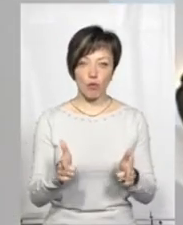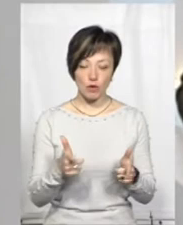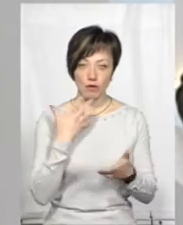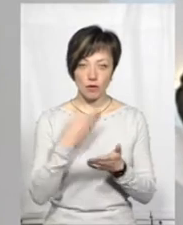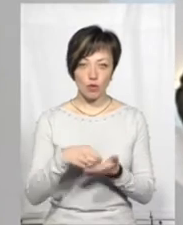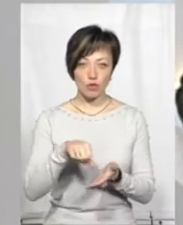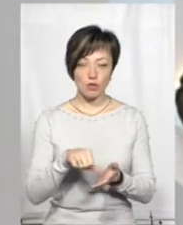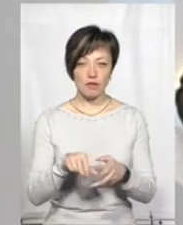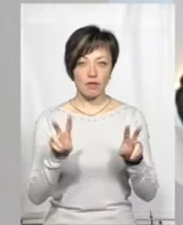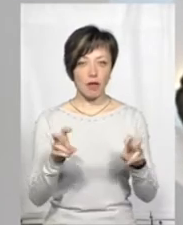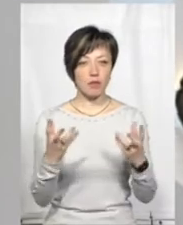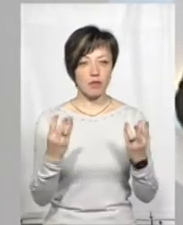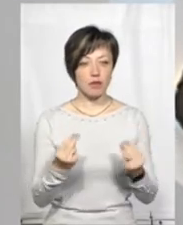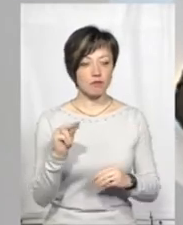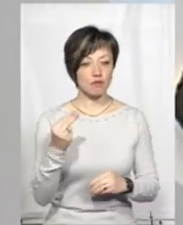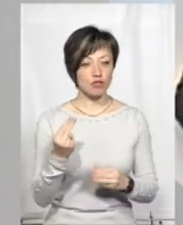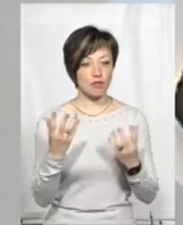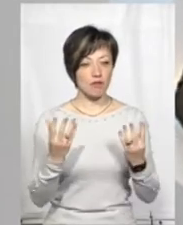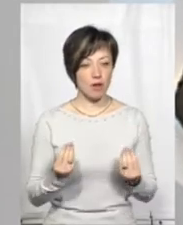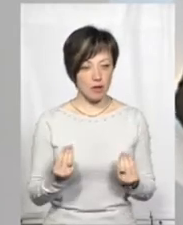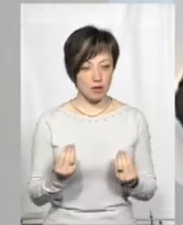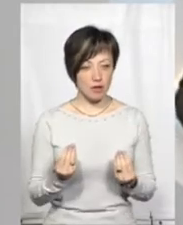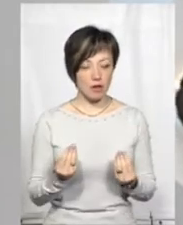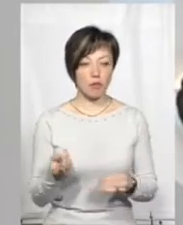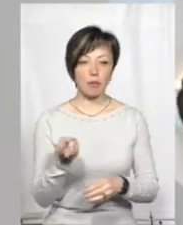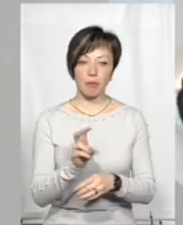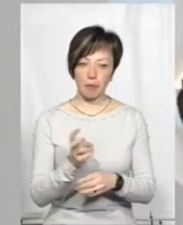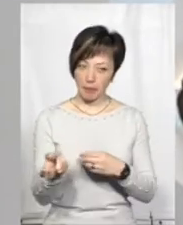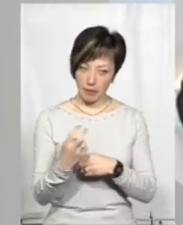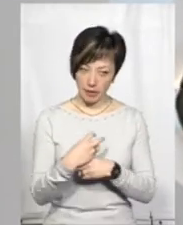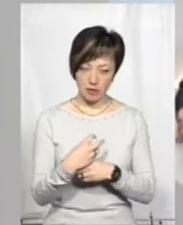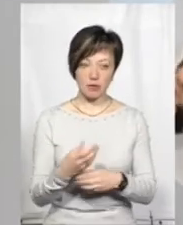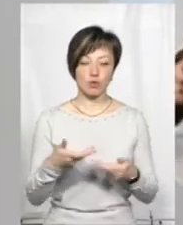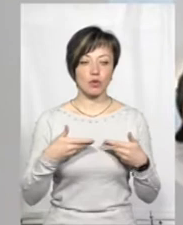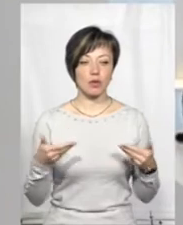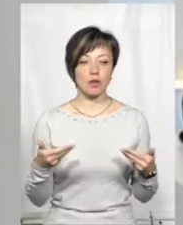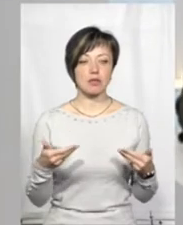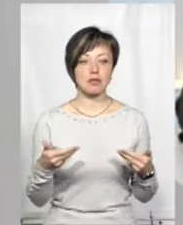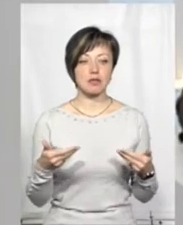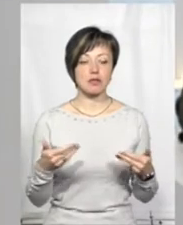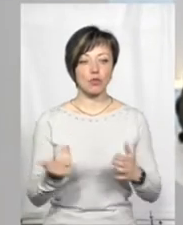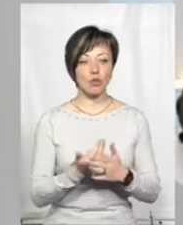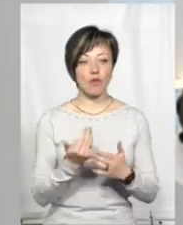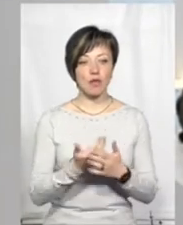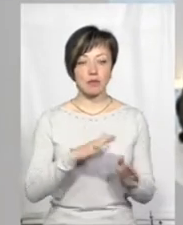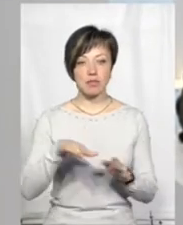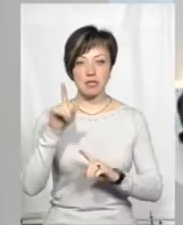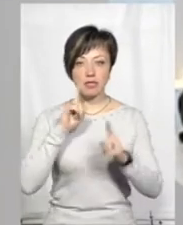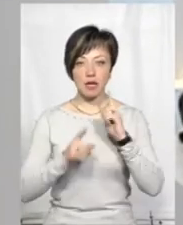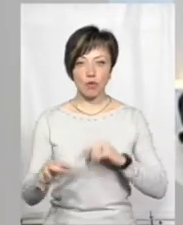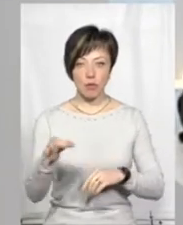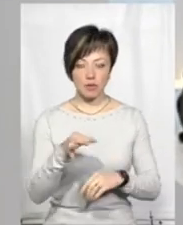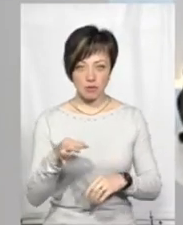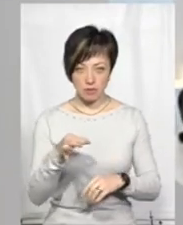свою участь у темі дня в четвер. Він прийде до нас з новинами після сесії